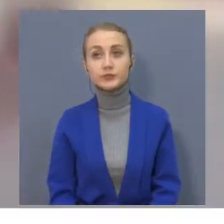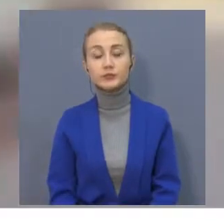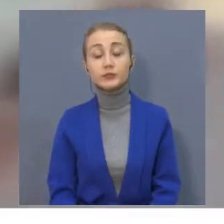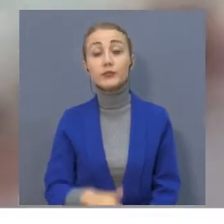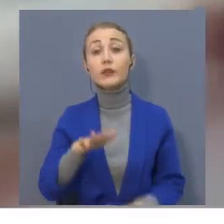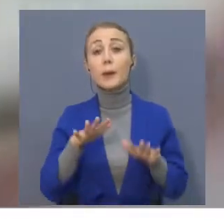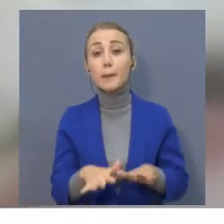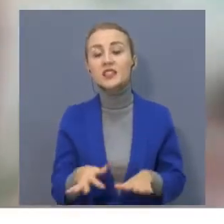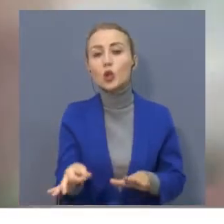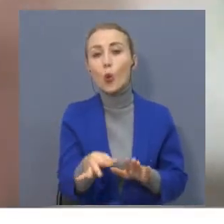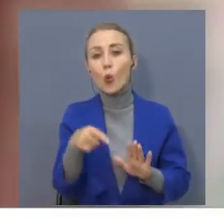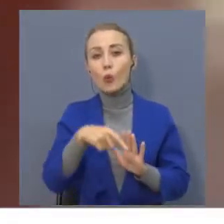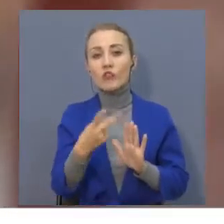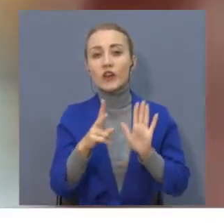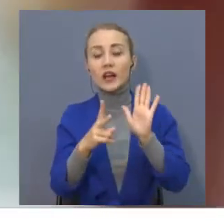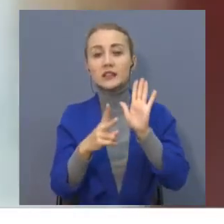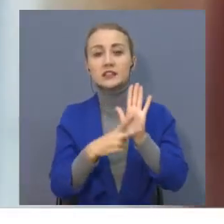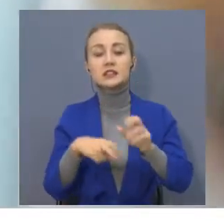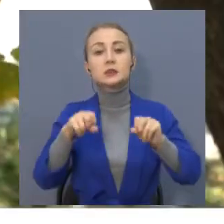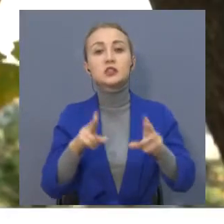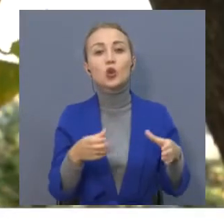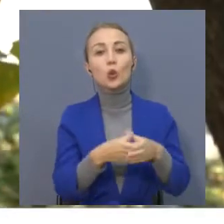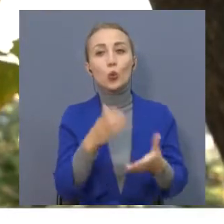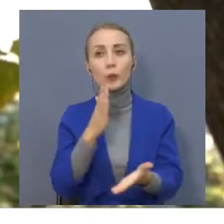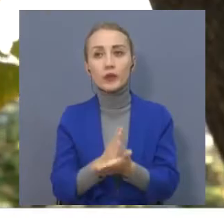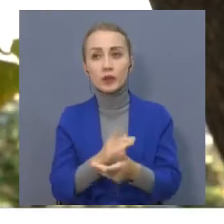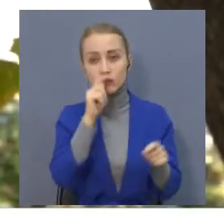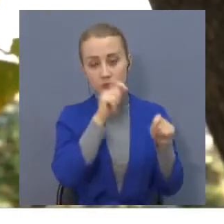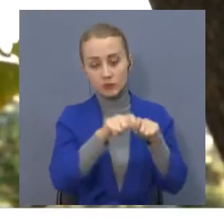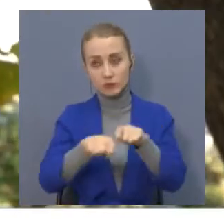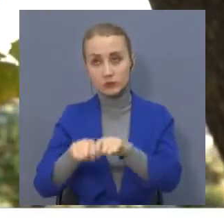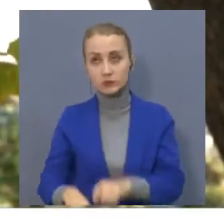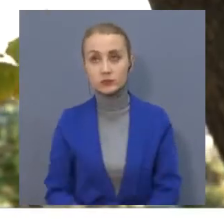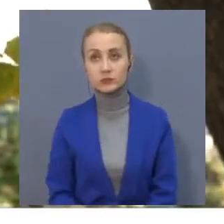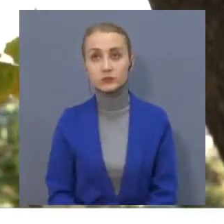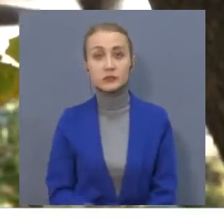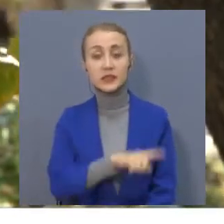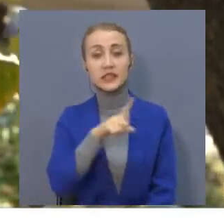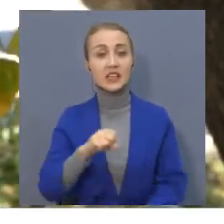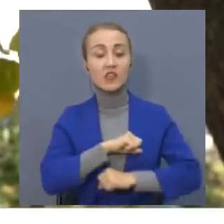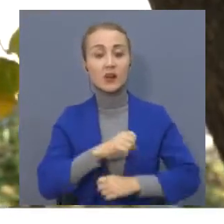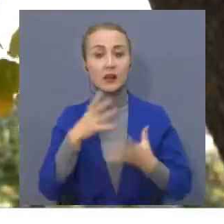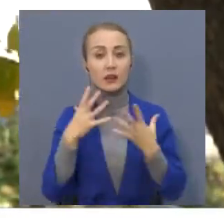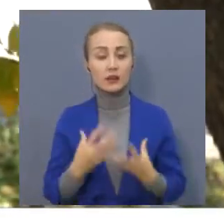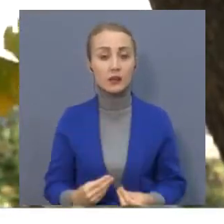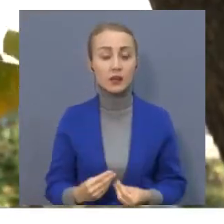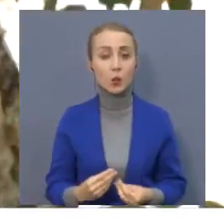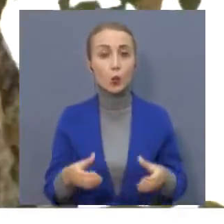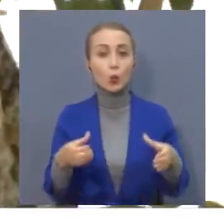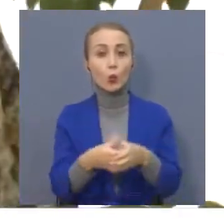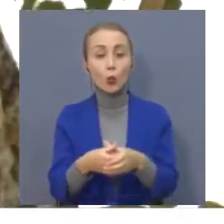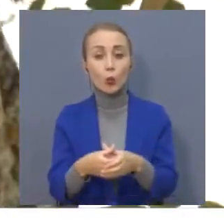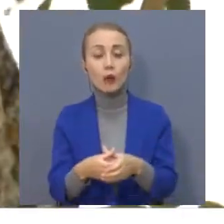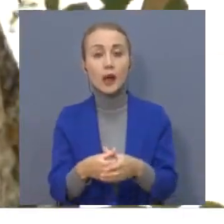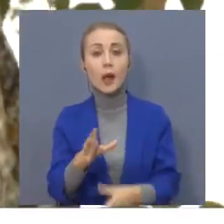және карантиндік талаптардың сақталуын қадағалайды. За выходные дни. Демалыс күндері мобильді мониторинг тобы 123